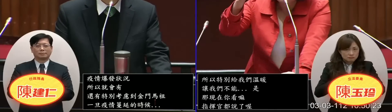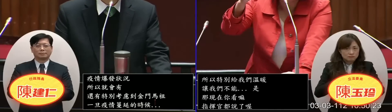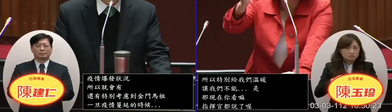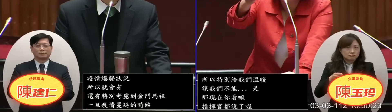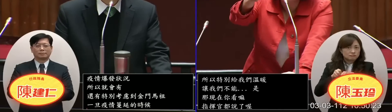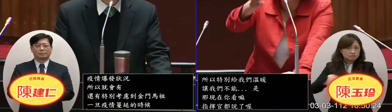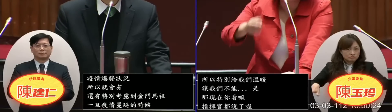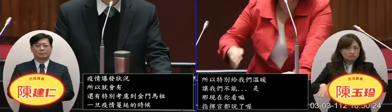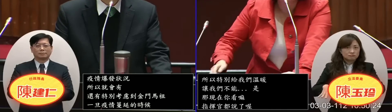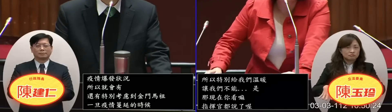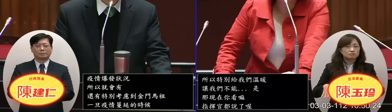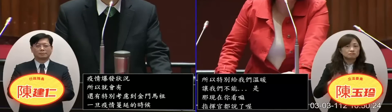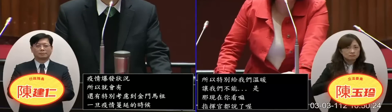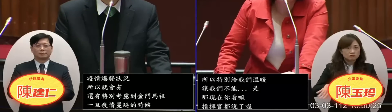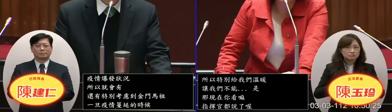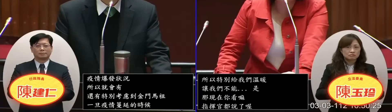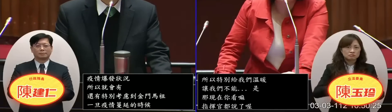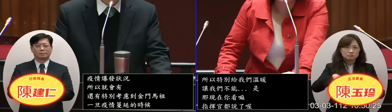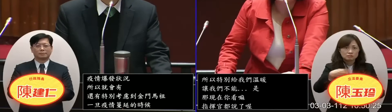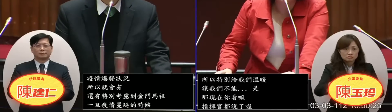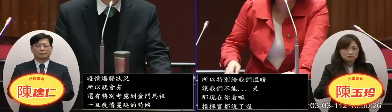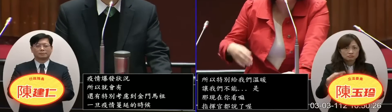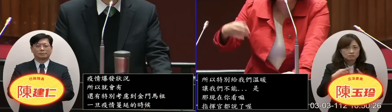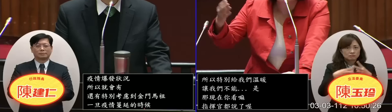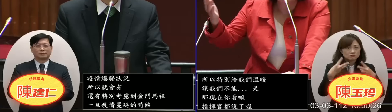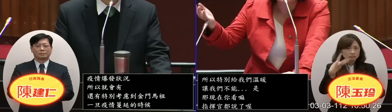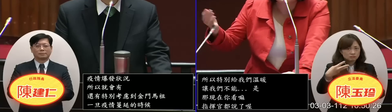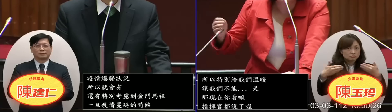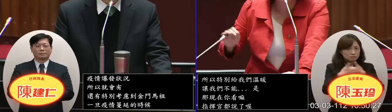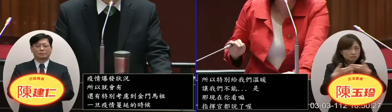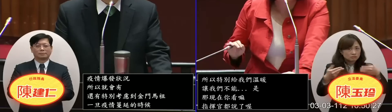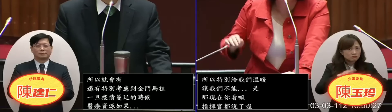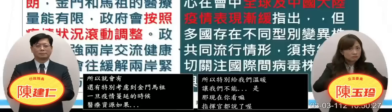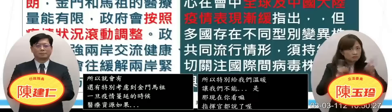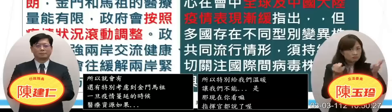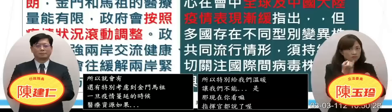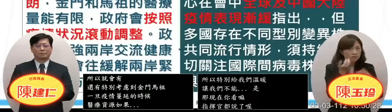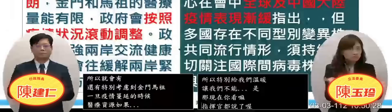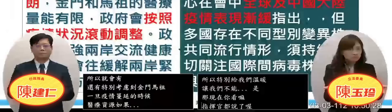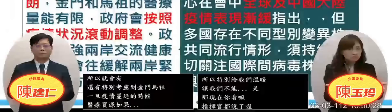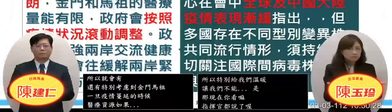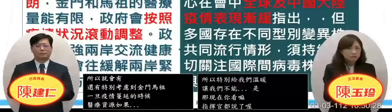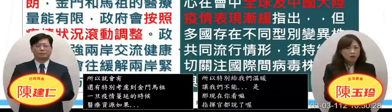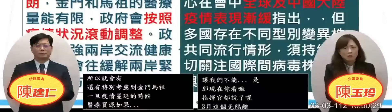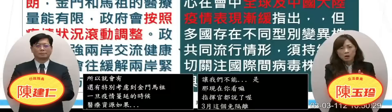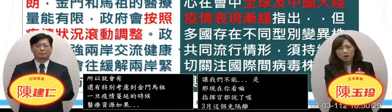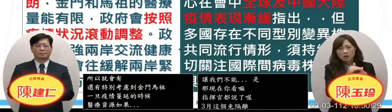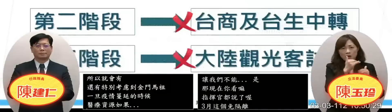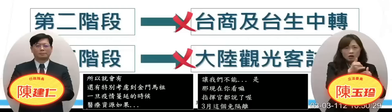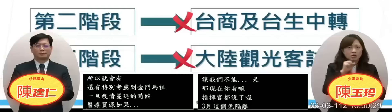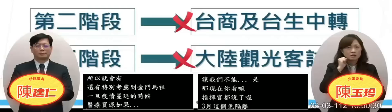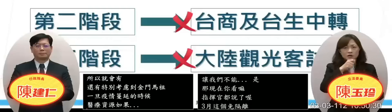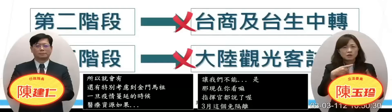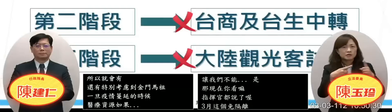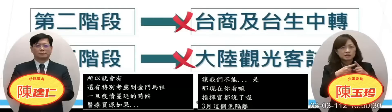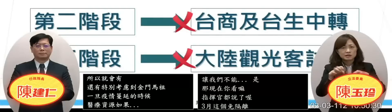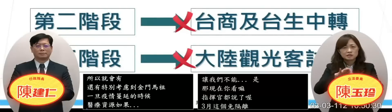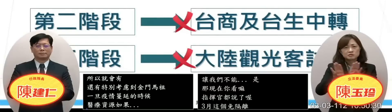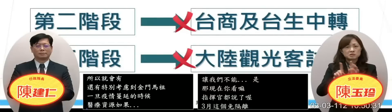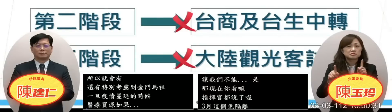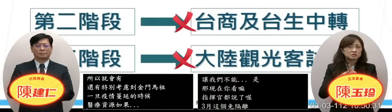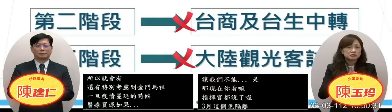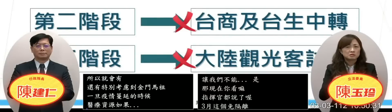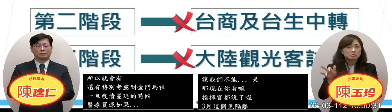所以下去小三通是不是应该就可以开放了？不要限制什么台湾人、金门人，是